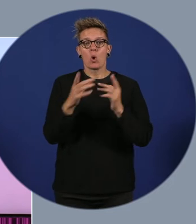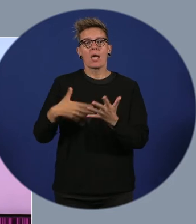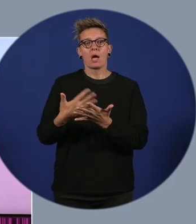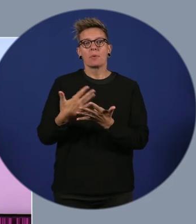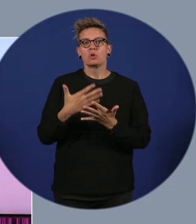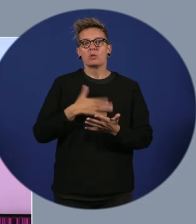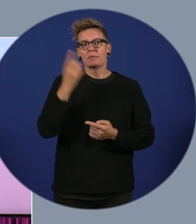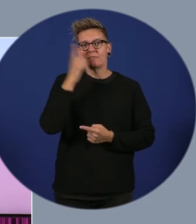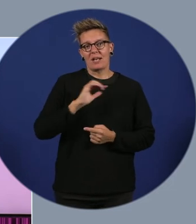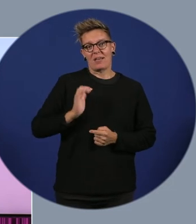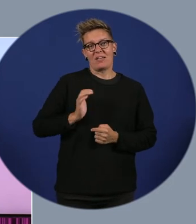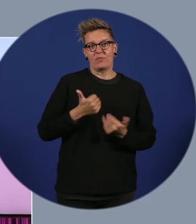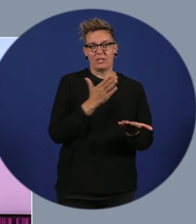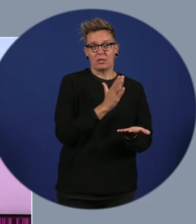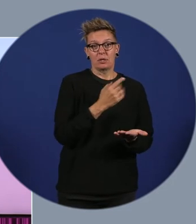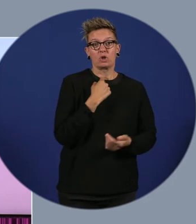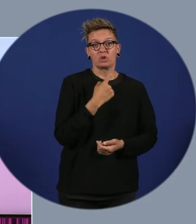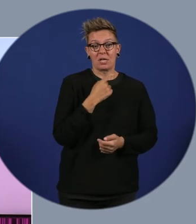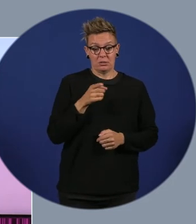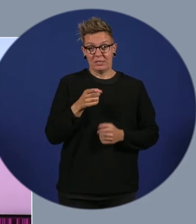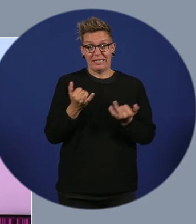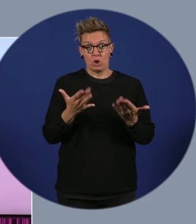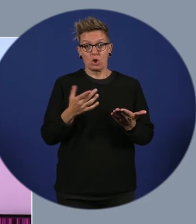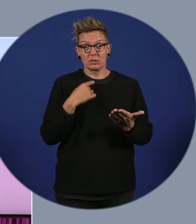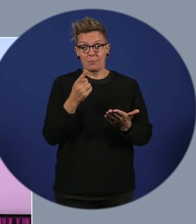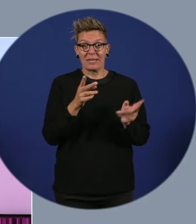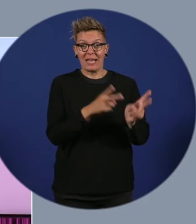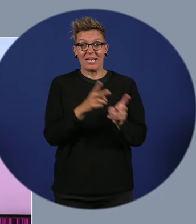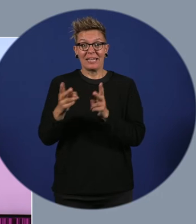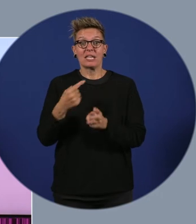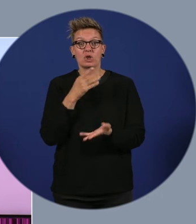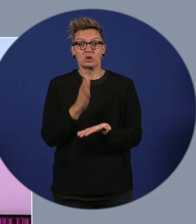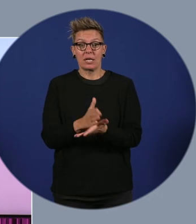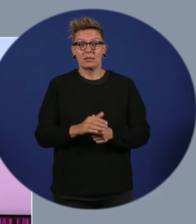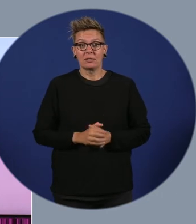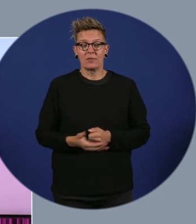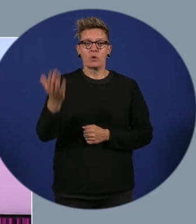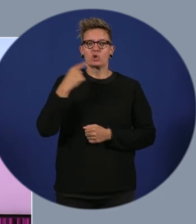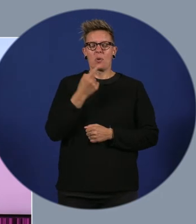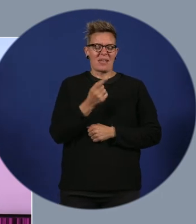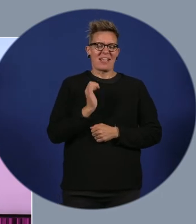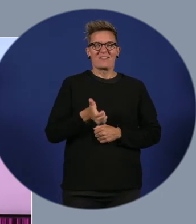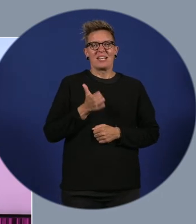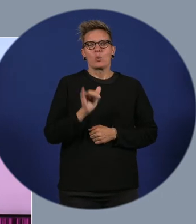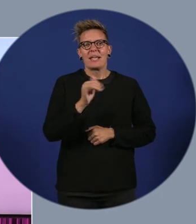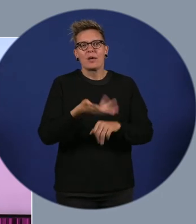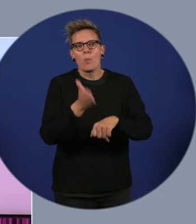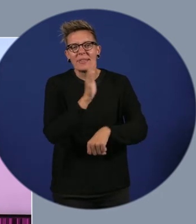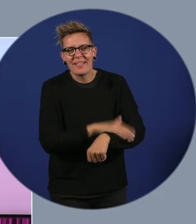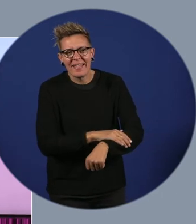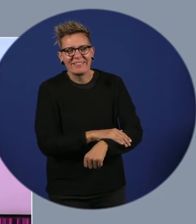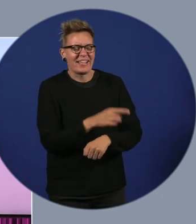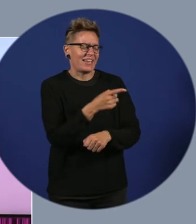kvinnlig rösträtt, det som kallas liksom lika rösträtt, att man skulle vara inkompetent eller inte vill vara med